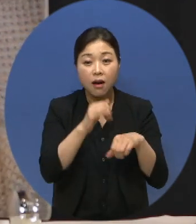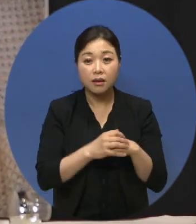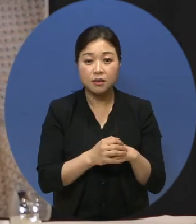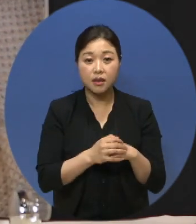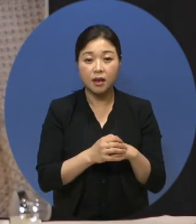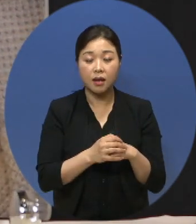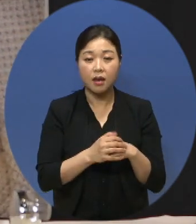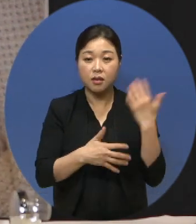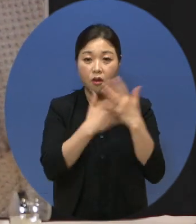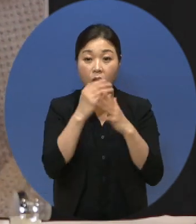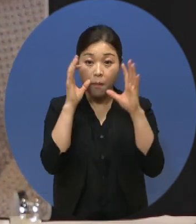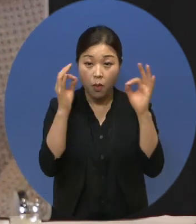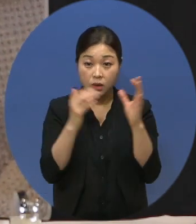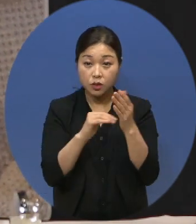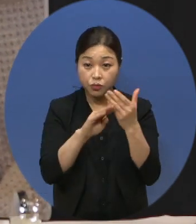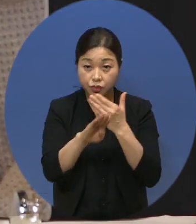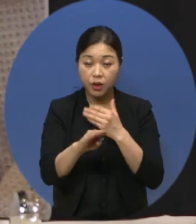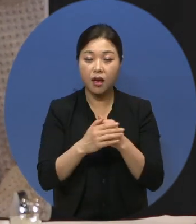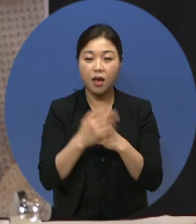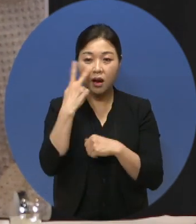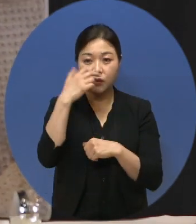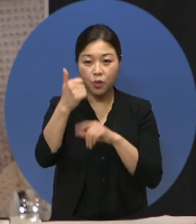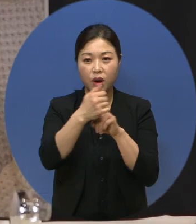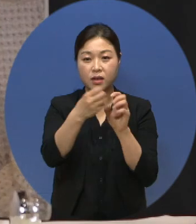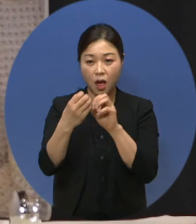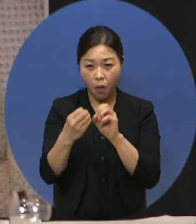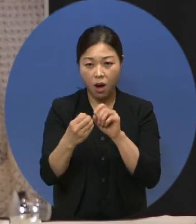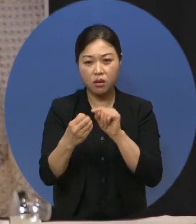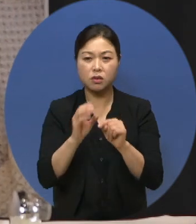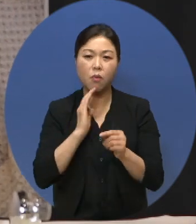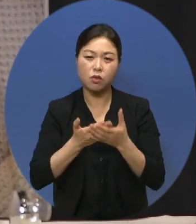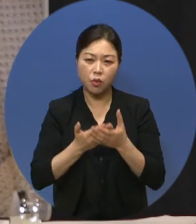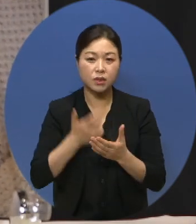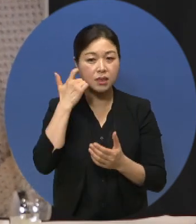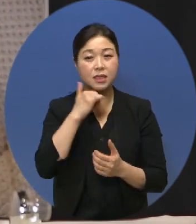되게 저는 소중했거든요. 관객분들 만나는 게 직접.